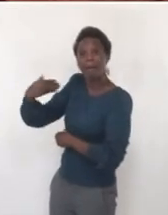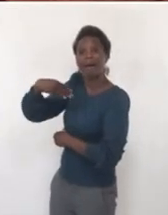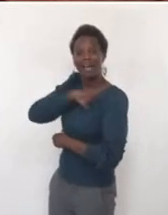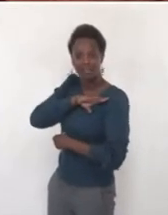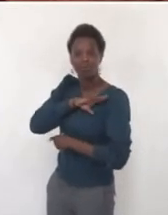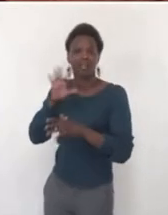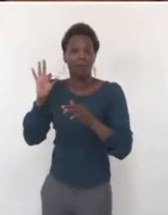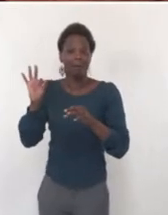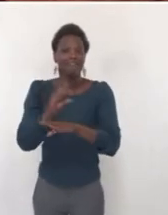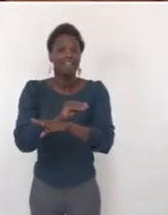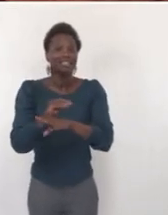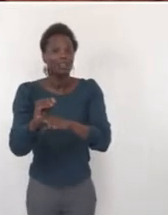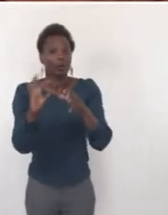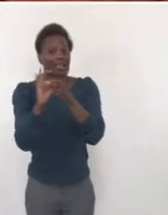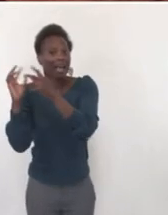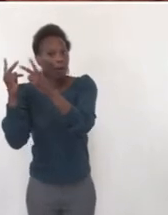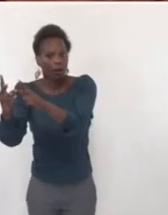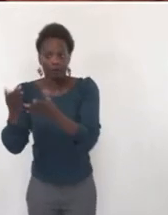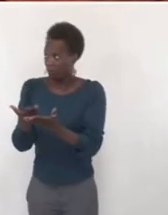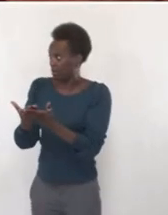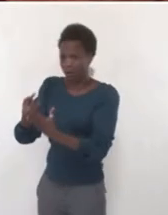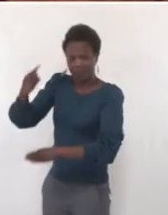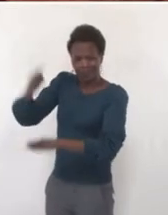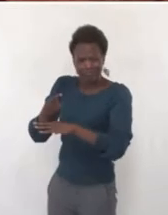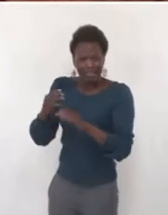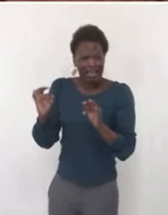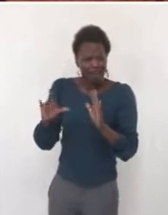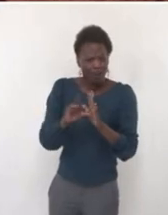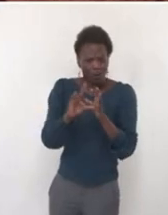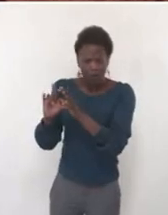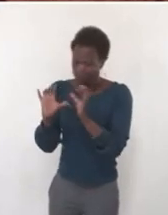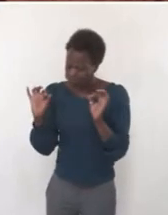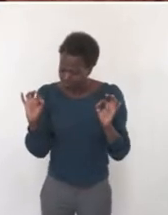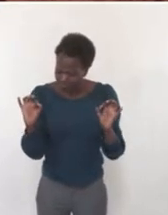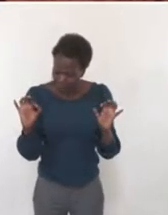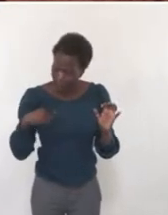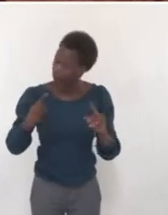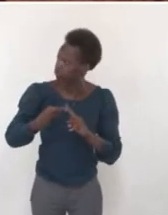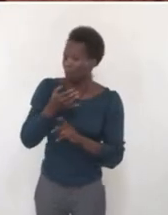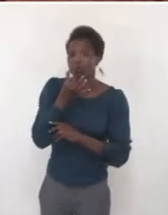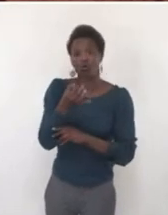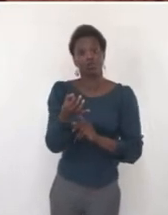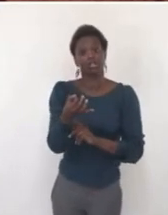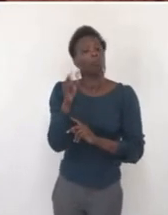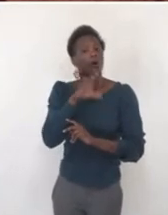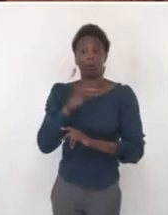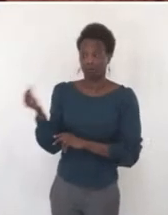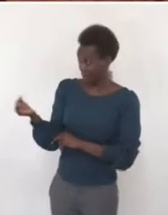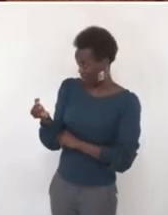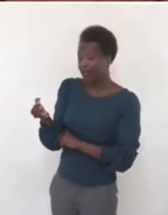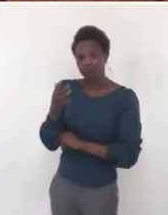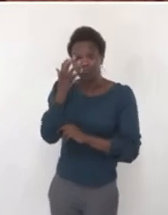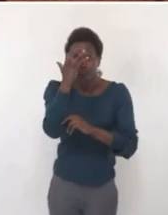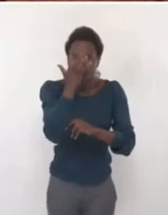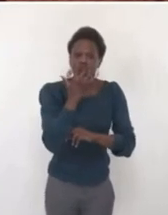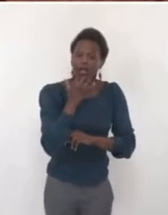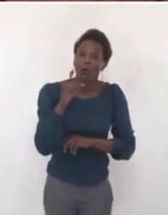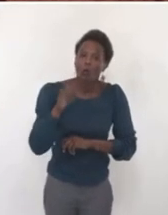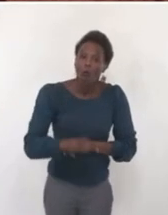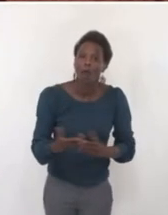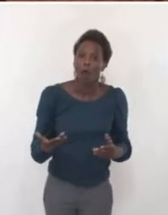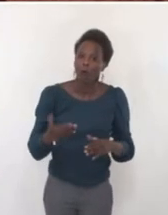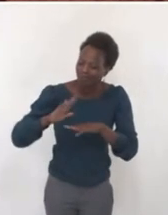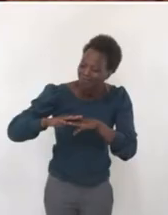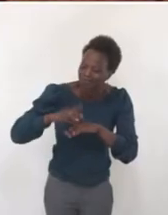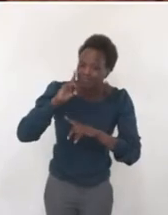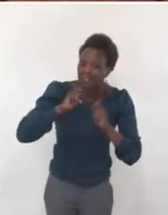n'est absolument pas une obligation ou des obligations légales, et je voulais le souligner parce que, comme vous l'aviez dit, il faut être sérieux et prendre des